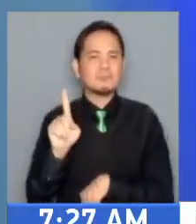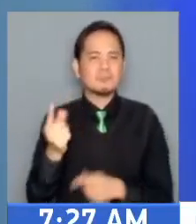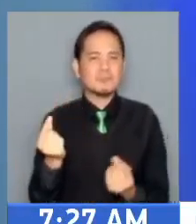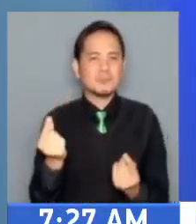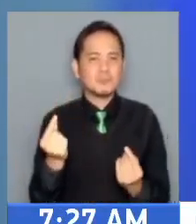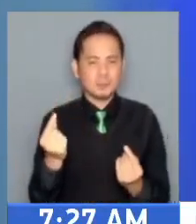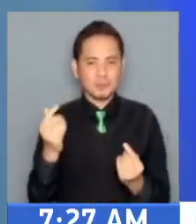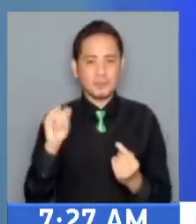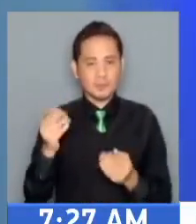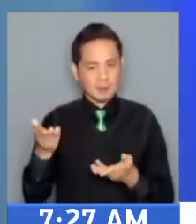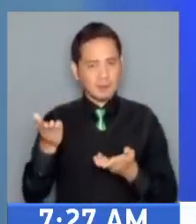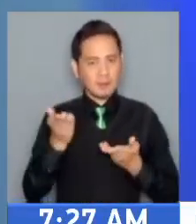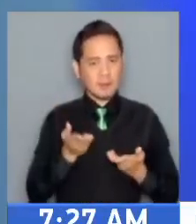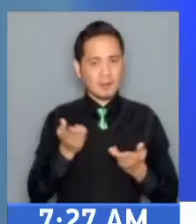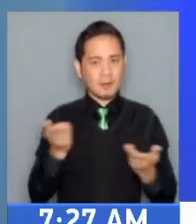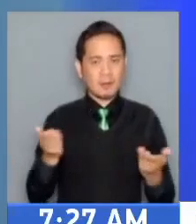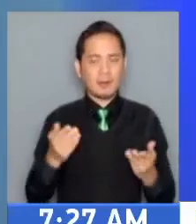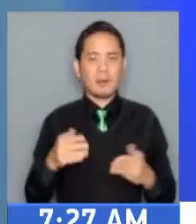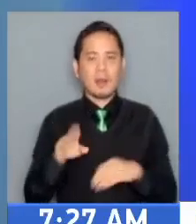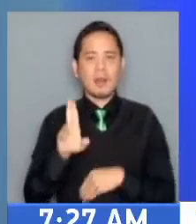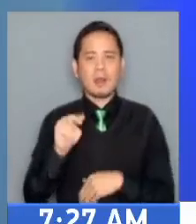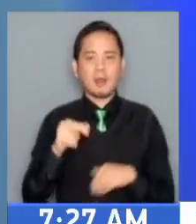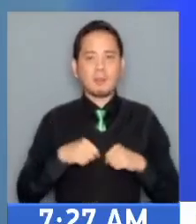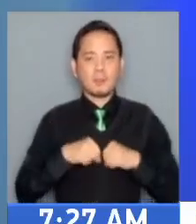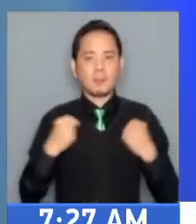na yun. Ito na yung time ko para